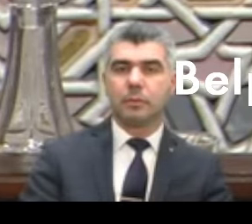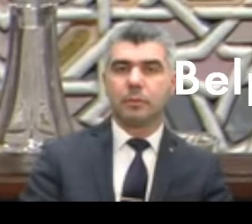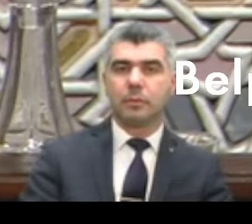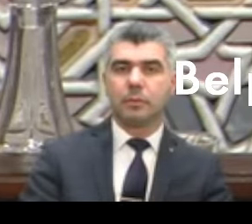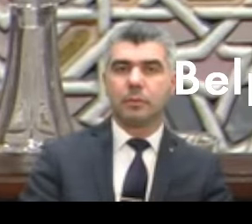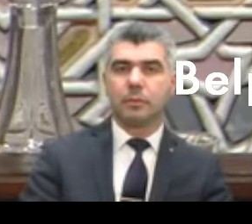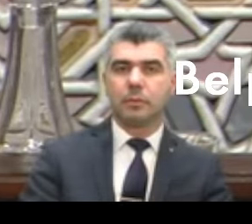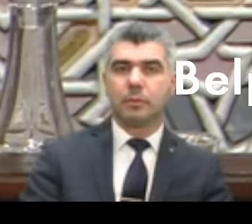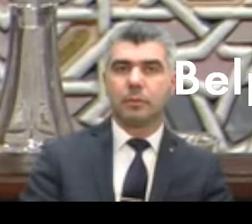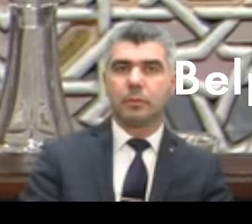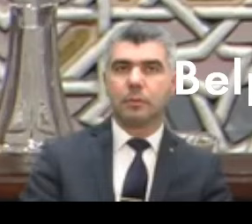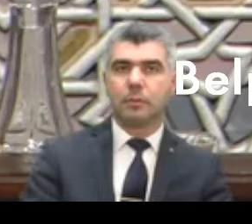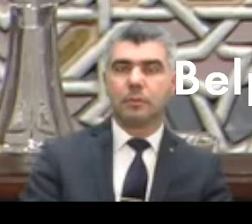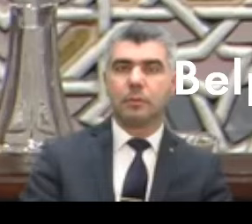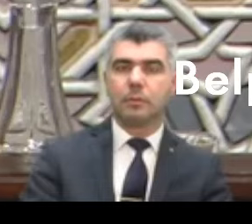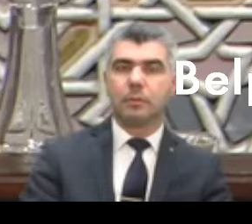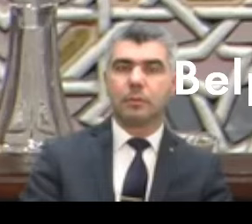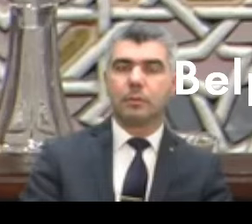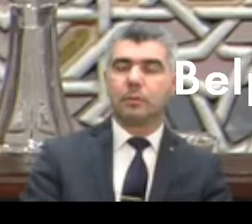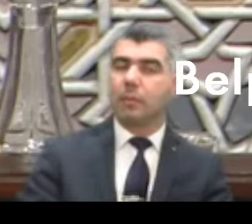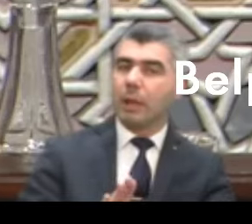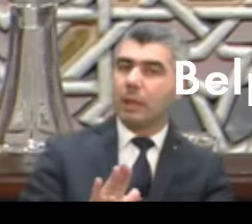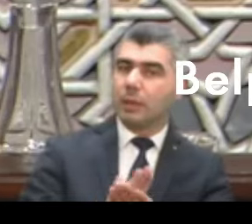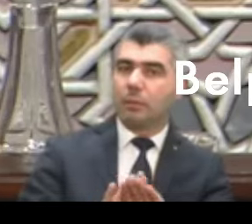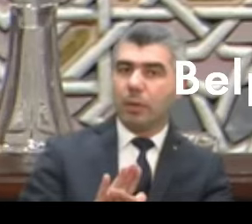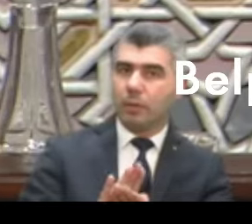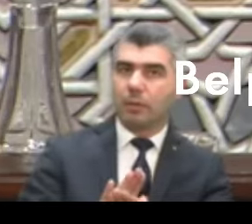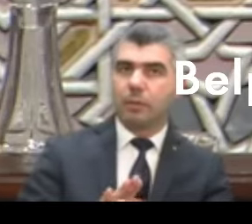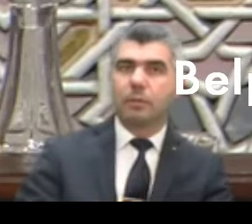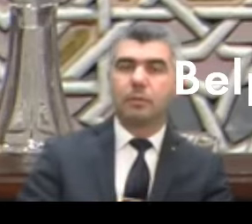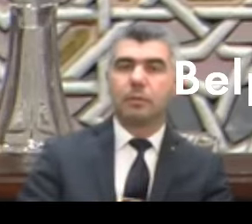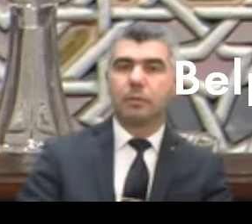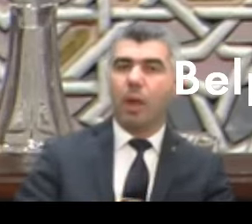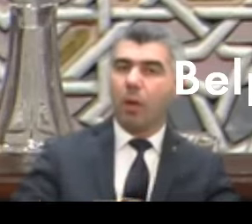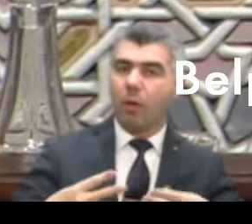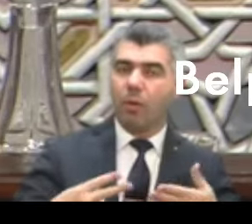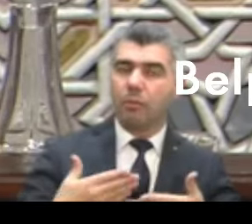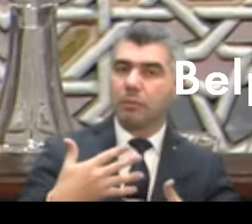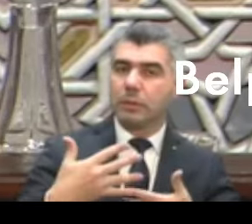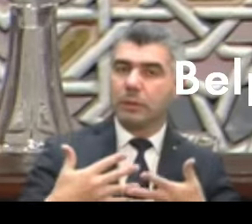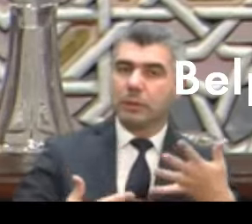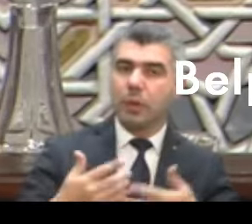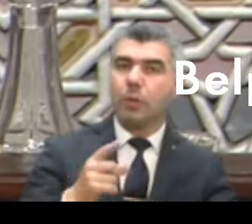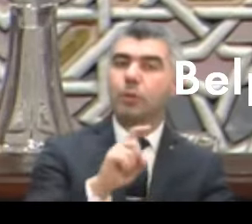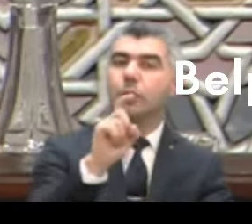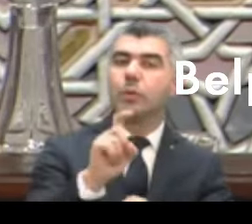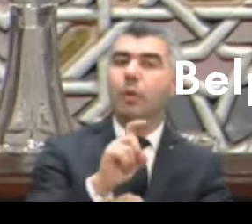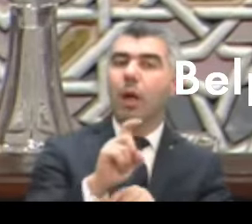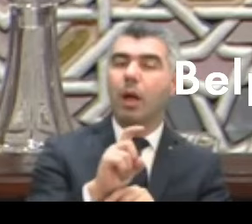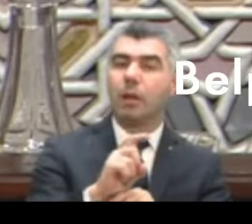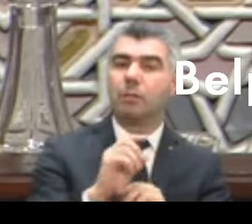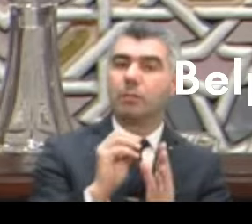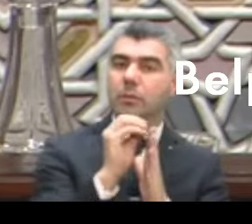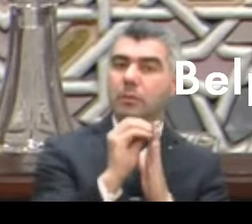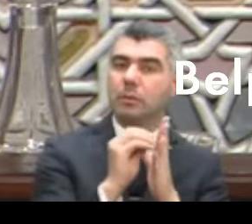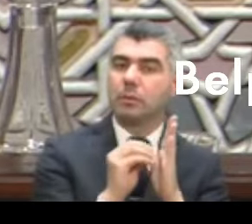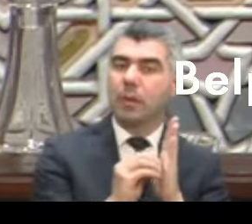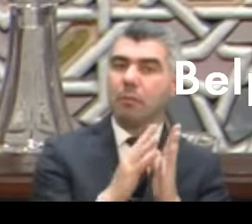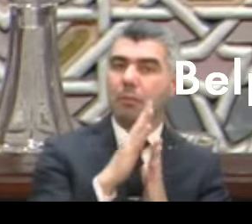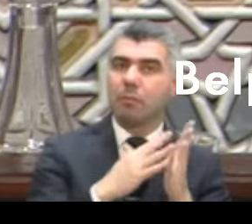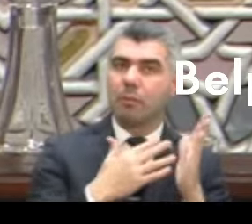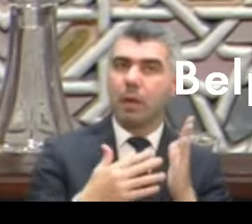على الله يخليكم الله يخليكم الله يخليكم سنشرع في طرح الاسئله الشفهيه المدرجه في